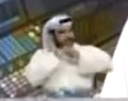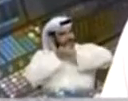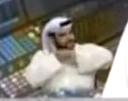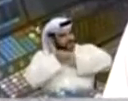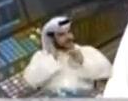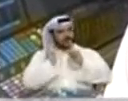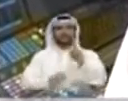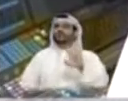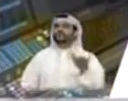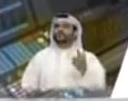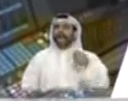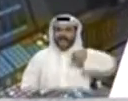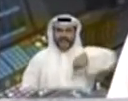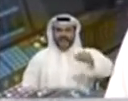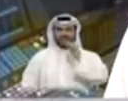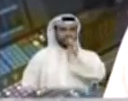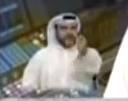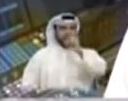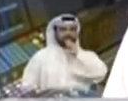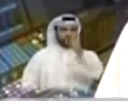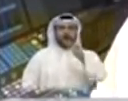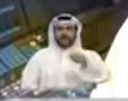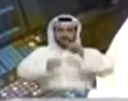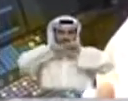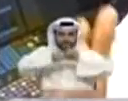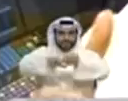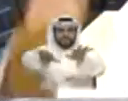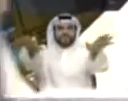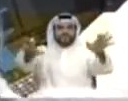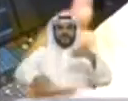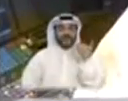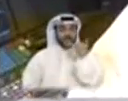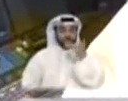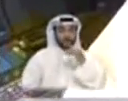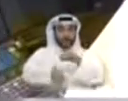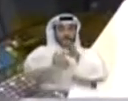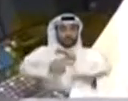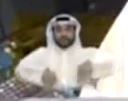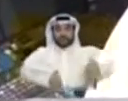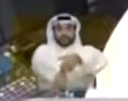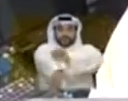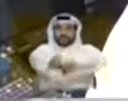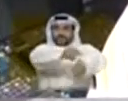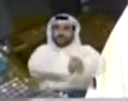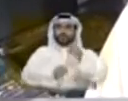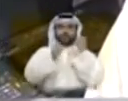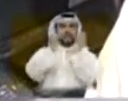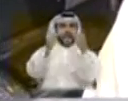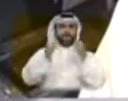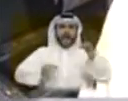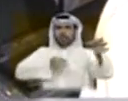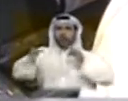وعبد الرحمن دين واعداد منى مبارك والشباب اللي معاي، انا ما ابي اقول تنفيذ وهندسة، يونس الفيلشاوي، يوسف